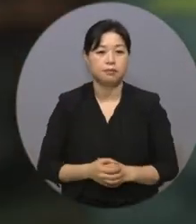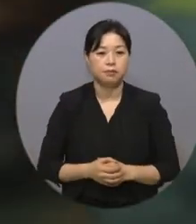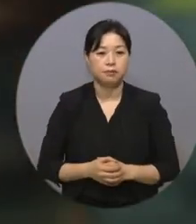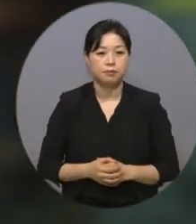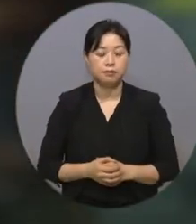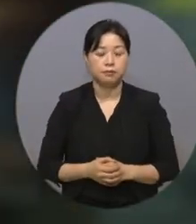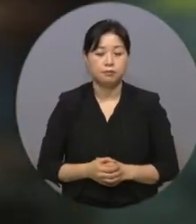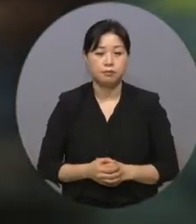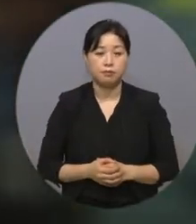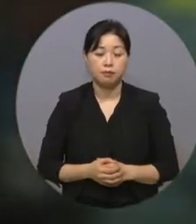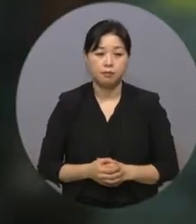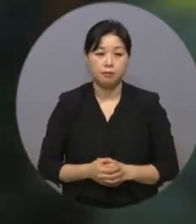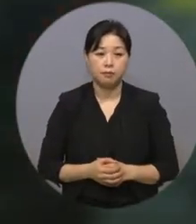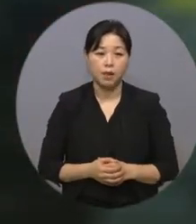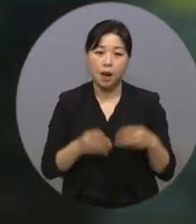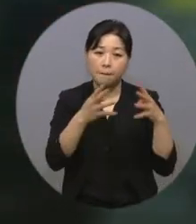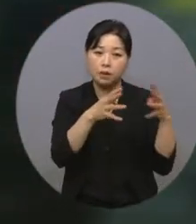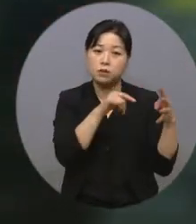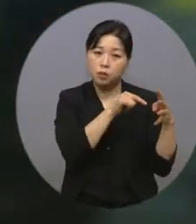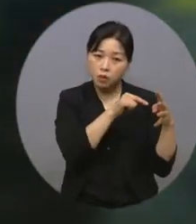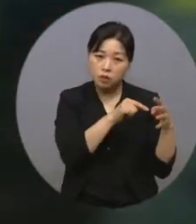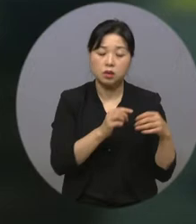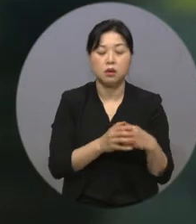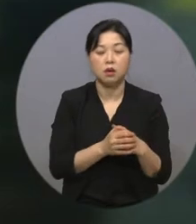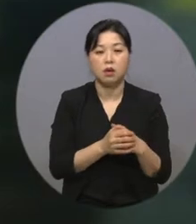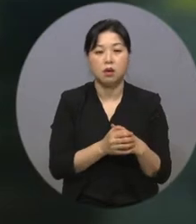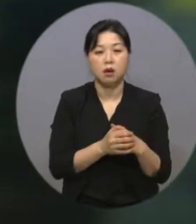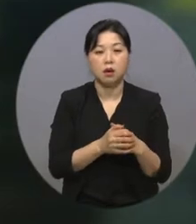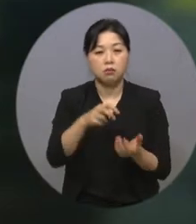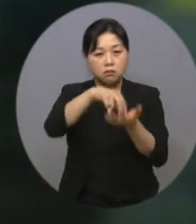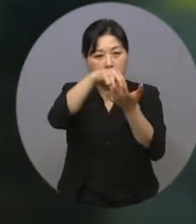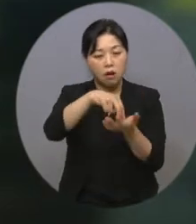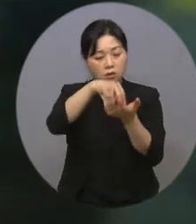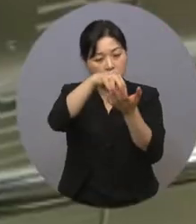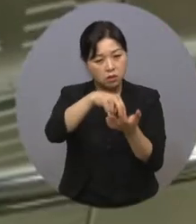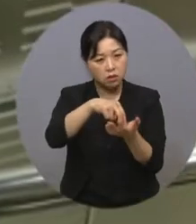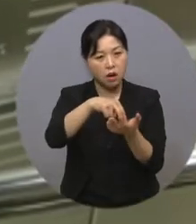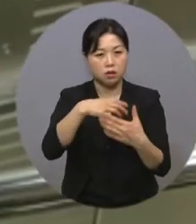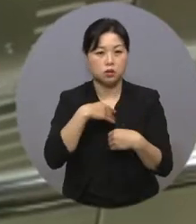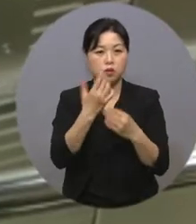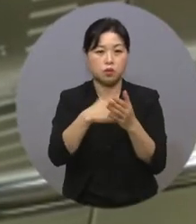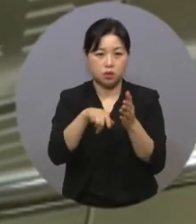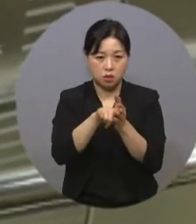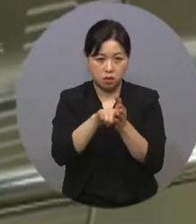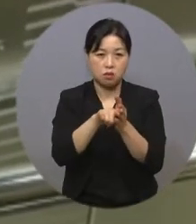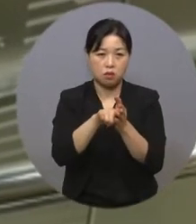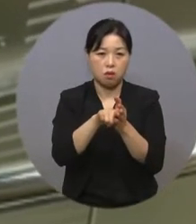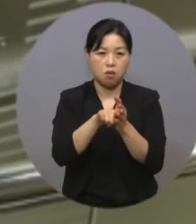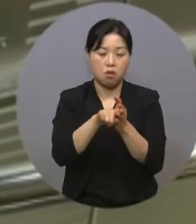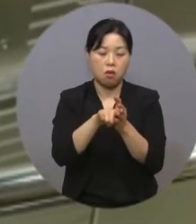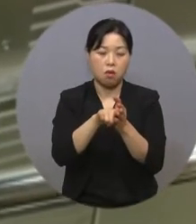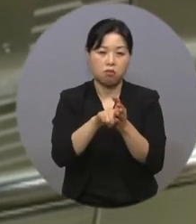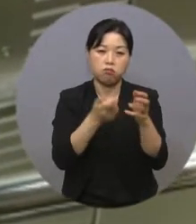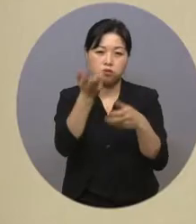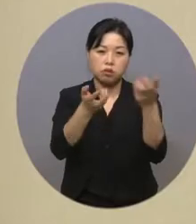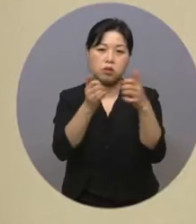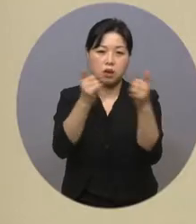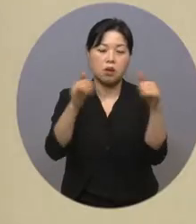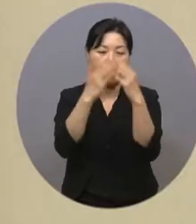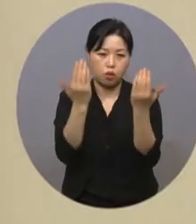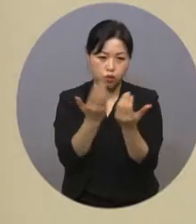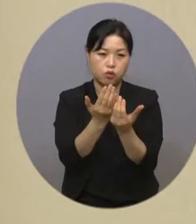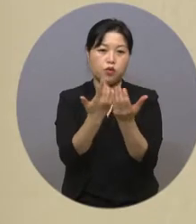피진정인 측은 승강기 안전관리법에 따른 전체 아파트 입주자의 안전을 위한 것인 만큼 이 같은 불편은